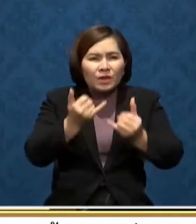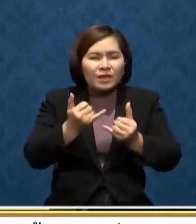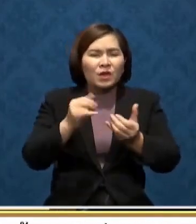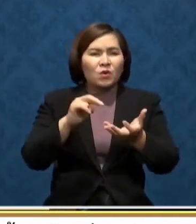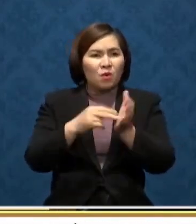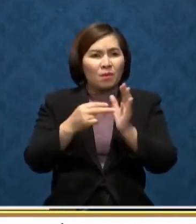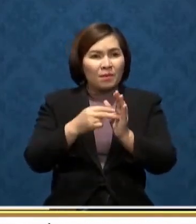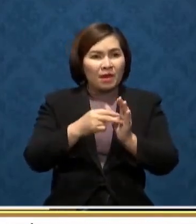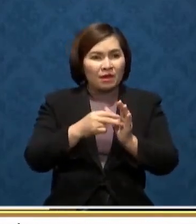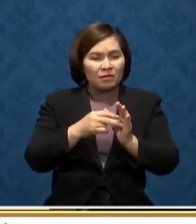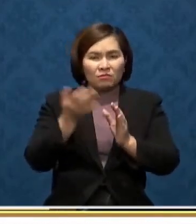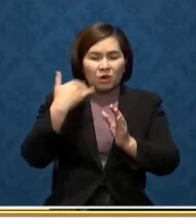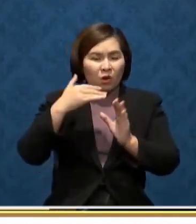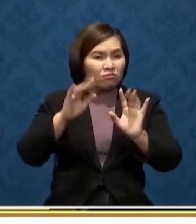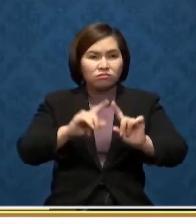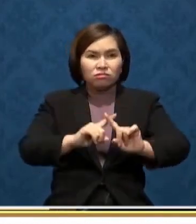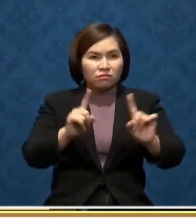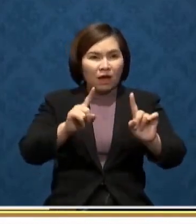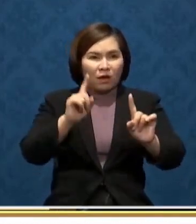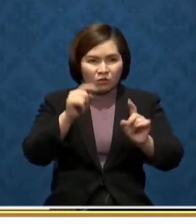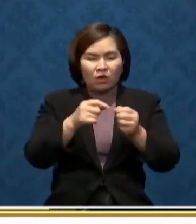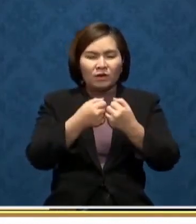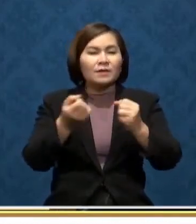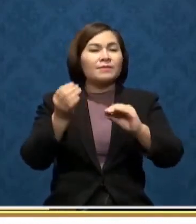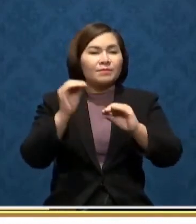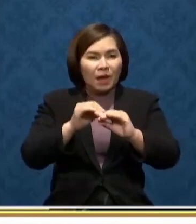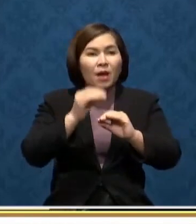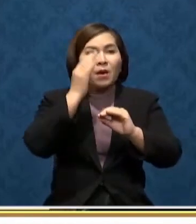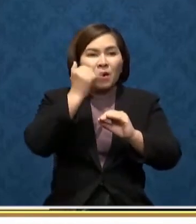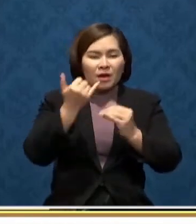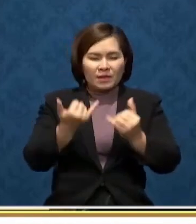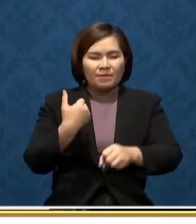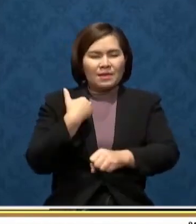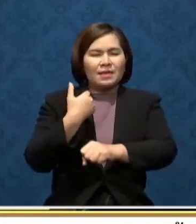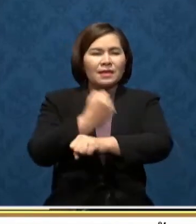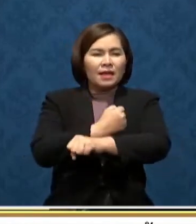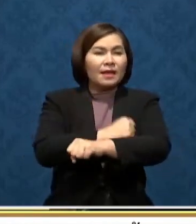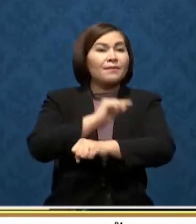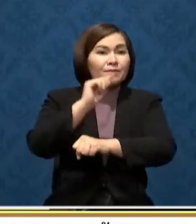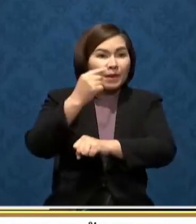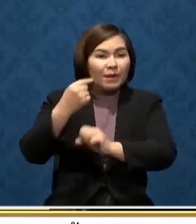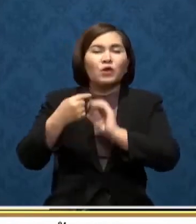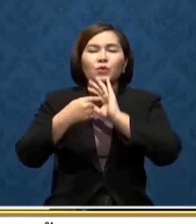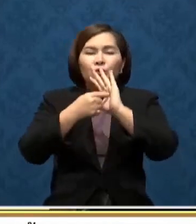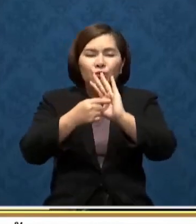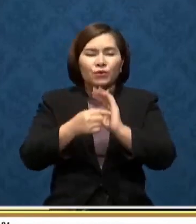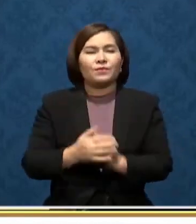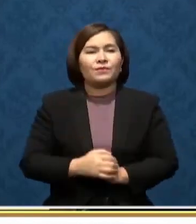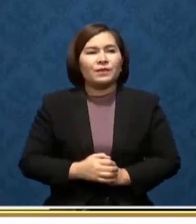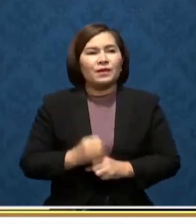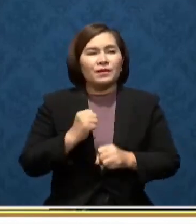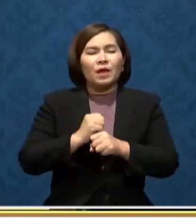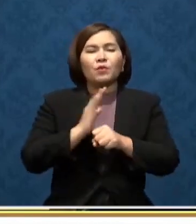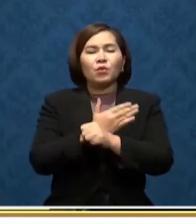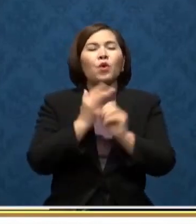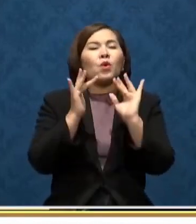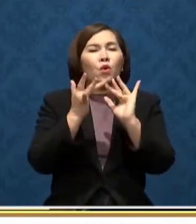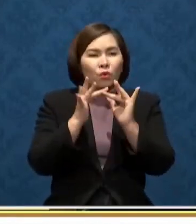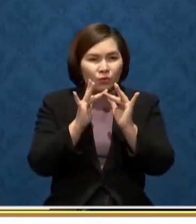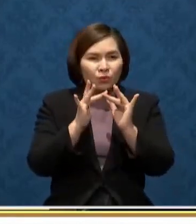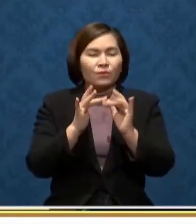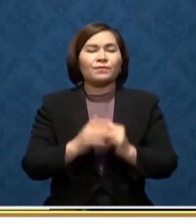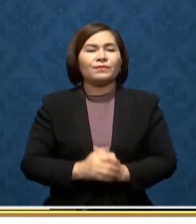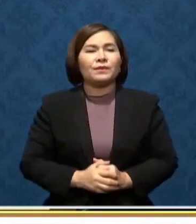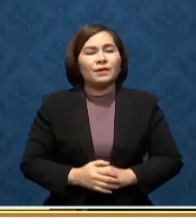ความแตกต่างจากในอดีตมากปัจจุบันเรามีแรงงานประเภทใหม่ๆหลายอย่างไม่ว่าจะเป็นแรงงานที่ทำบนธุรกิจแพลตฟอร์ม